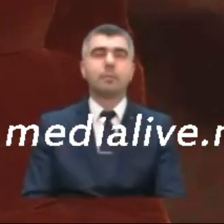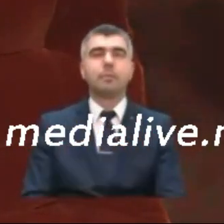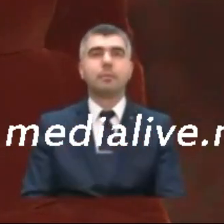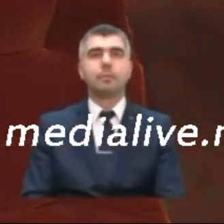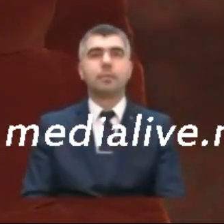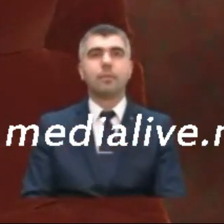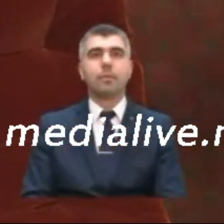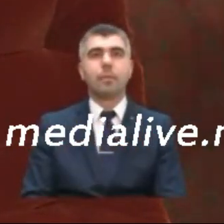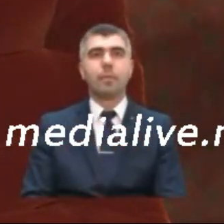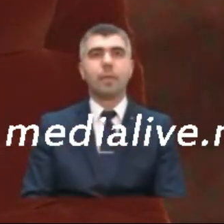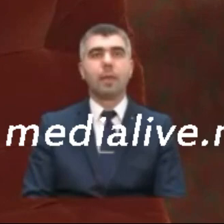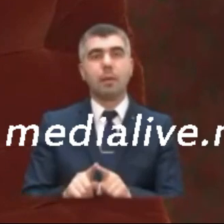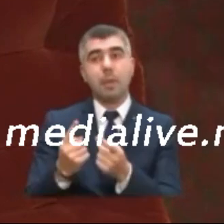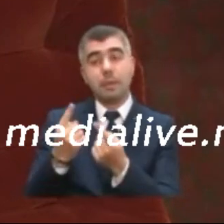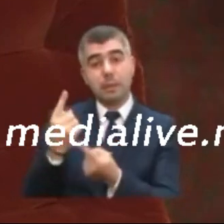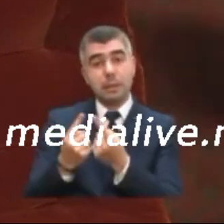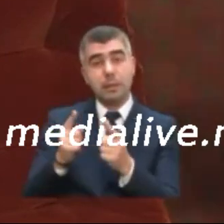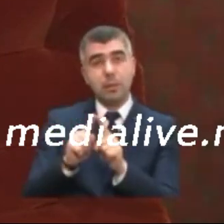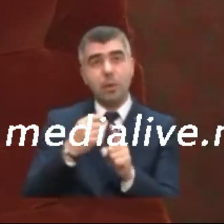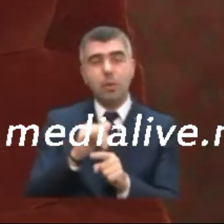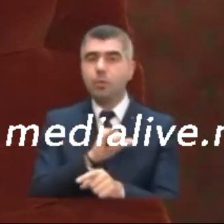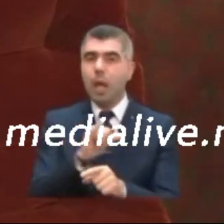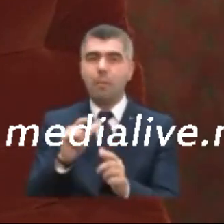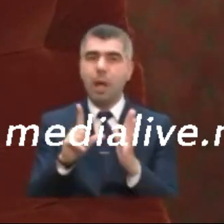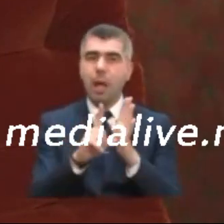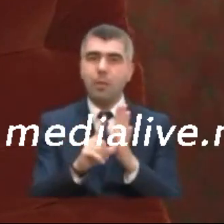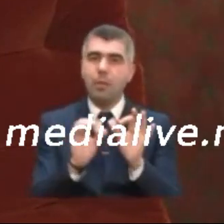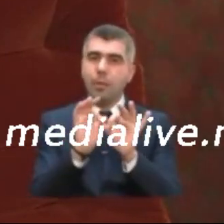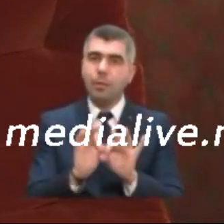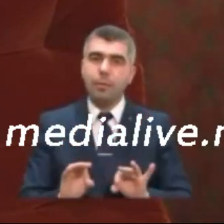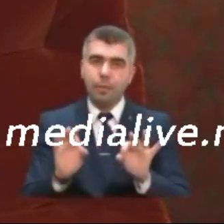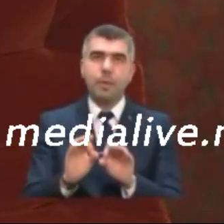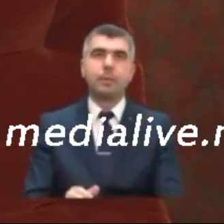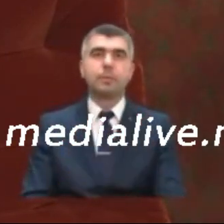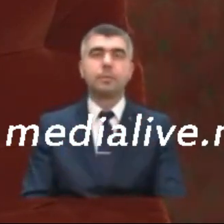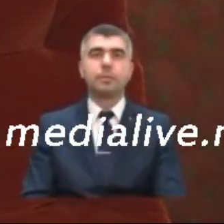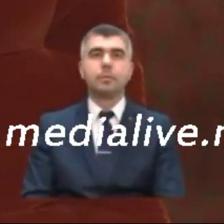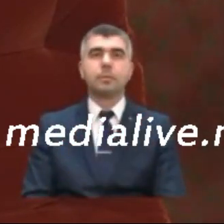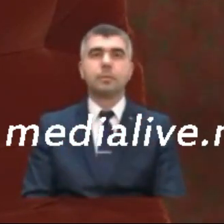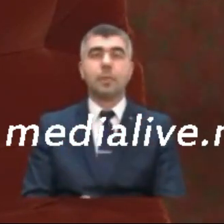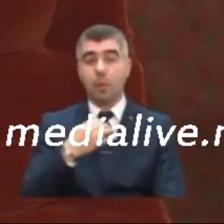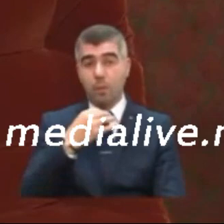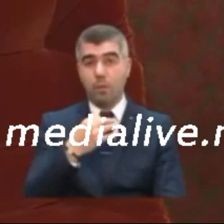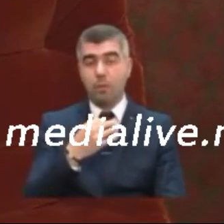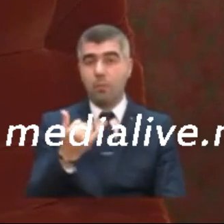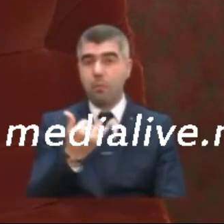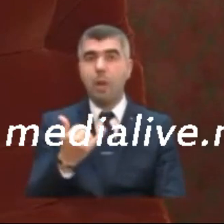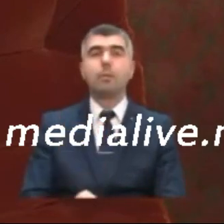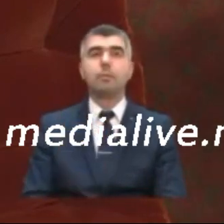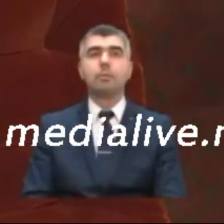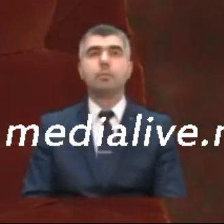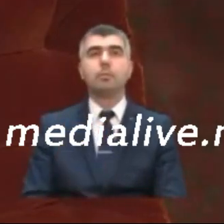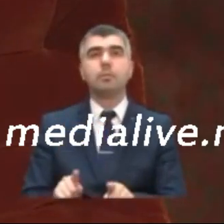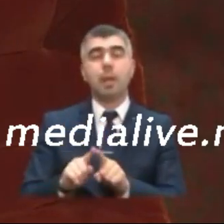تنهضرش عليكم سيدي، تنهضر على شي واحد دار شي تصريح قال بانه ما كاينش قانون، وإلا ما كيقرا القانون اش غندير ليه؟ جد السفر انا حلمي الآن قدام